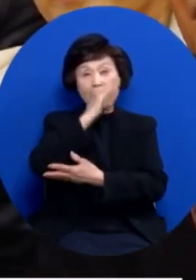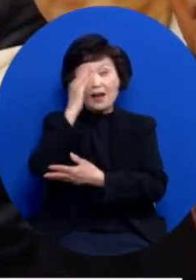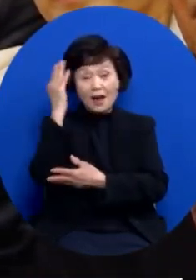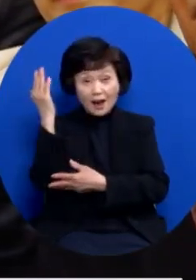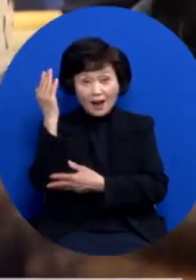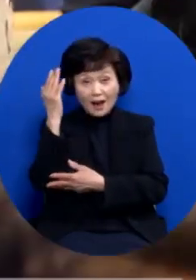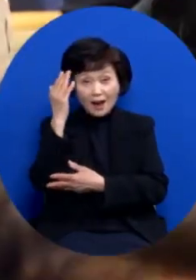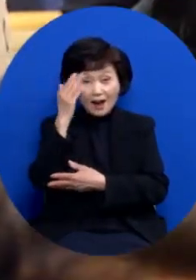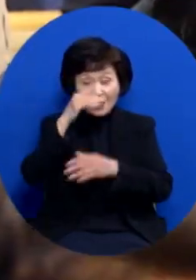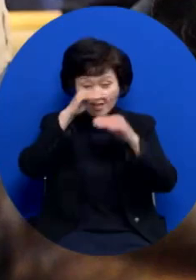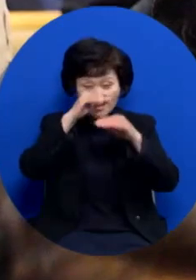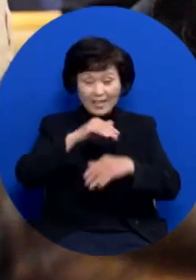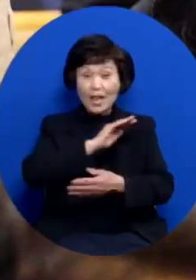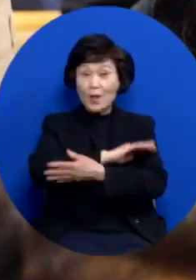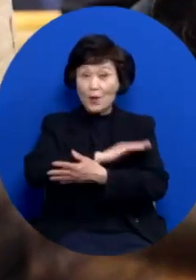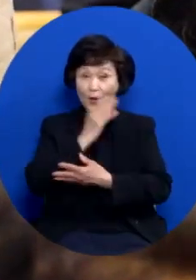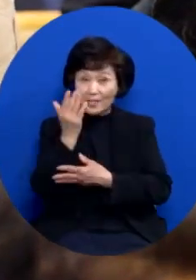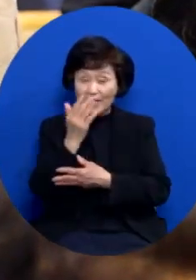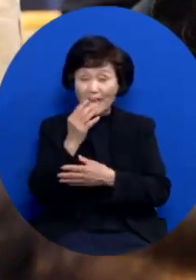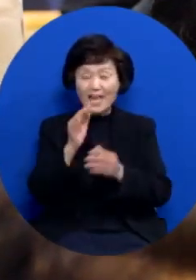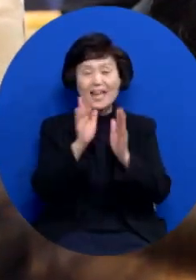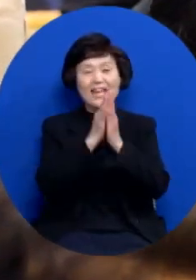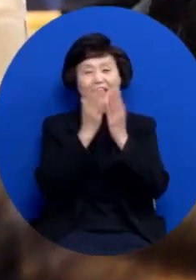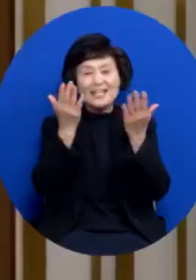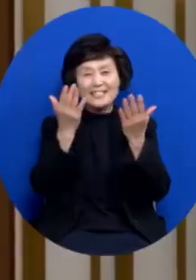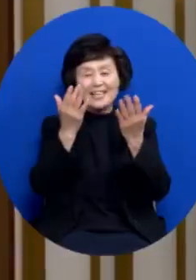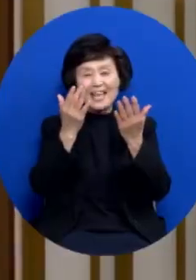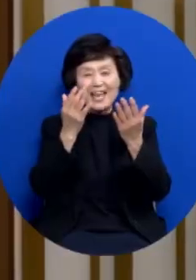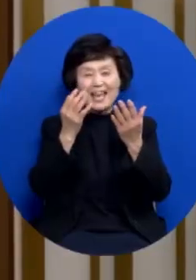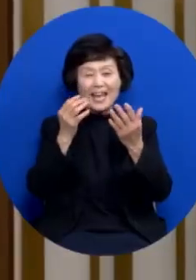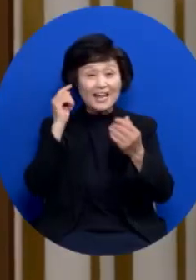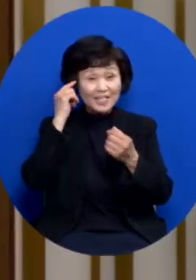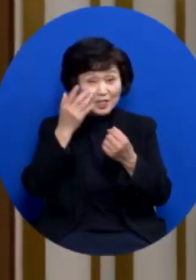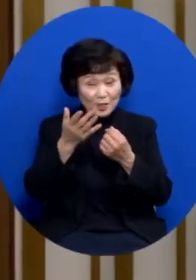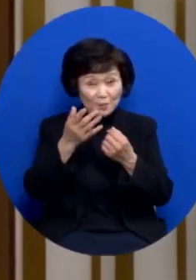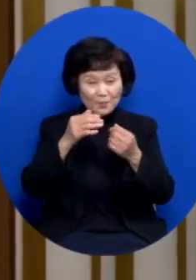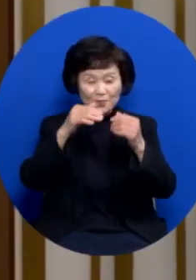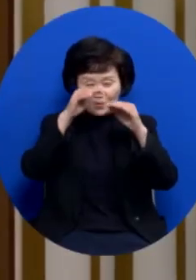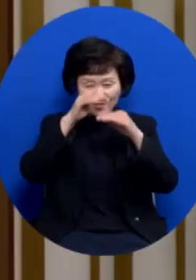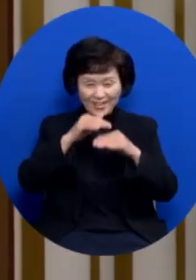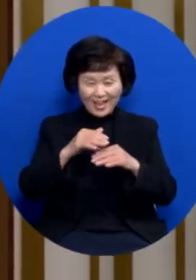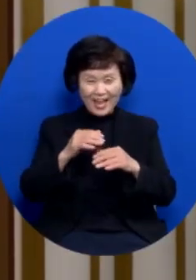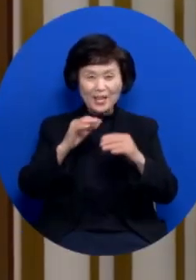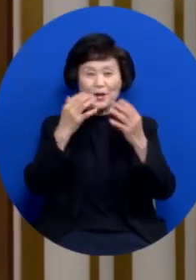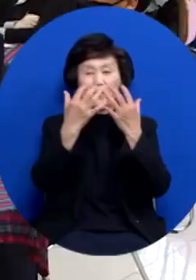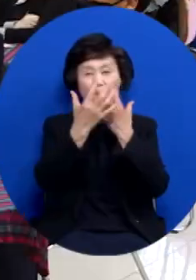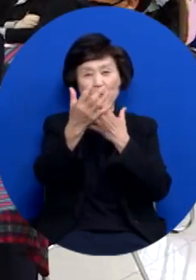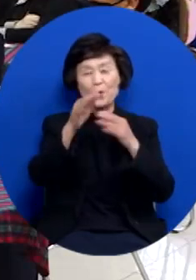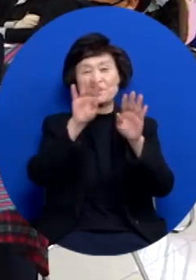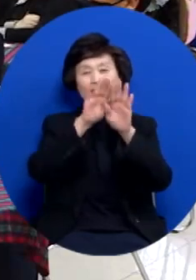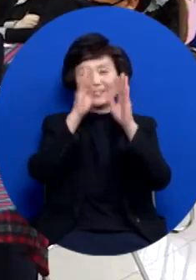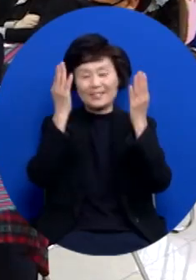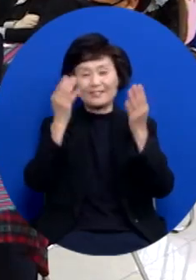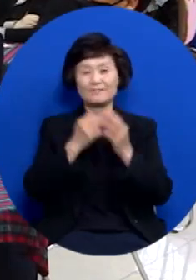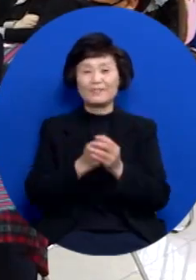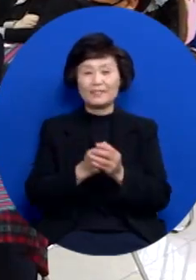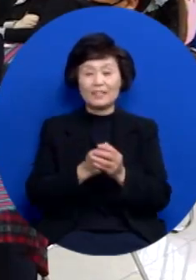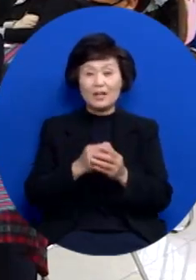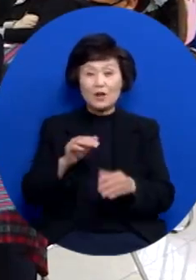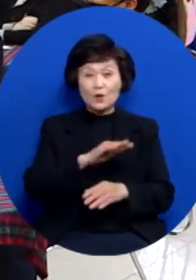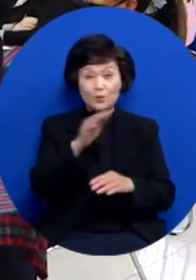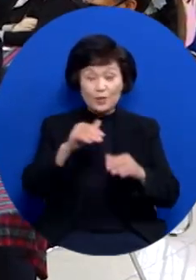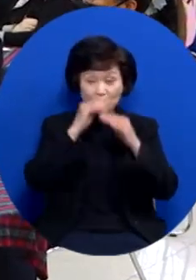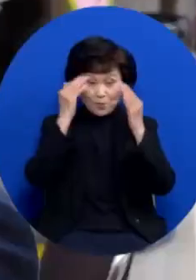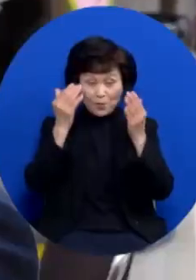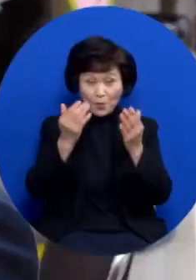기념 북콘서트가 열렸습니다. 저자 백종만 장로는 나의 일생을 주관하신 살아계신 하나님께서 우리 모두의